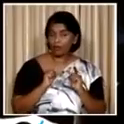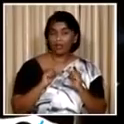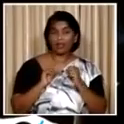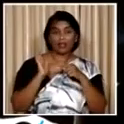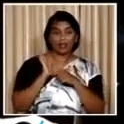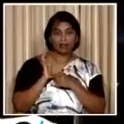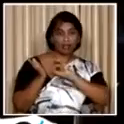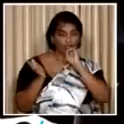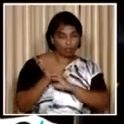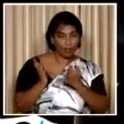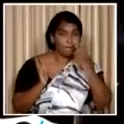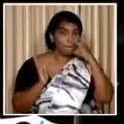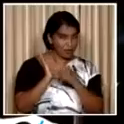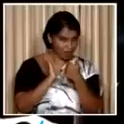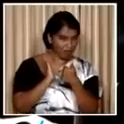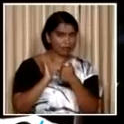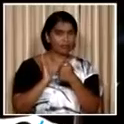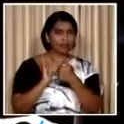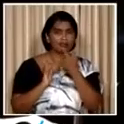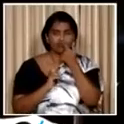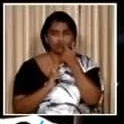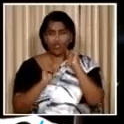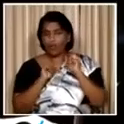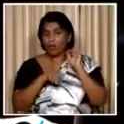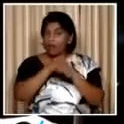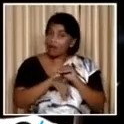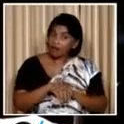දෙවුන්දරෙන් බාණේවද සුවර් මීගමුවේවද සුවර් ගඳානුව